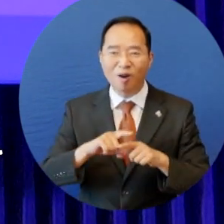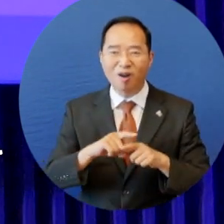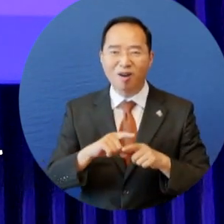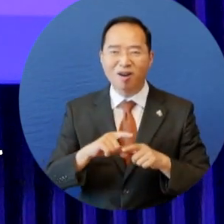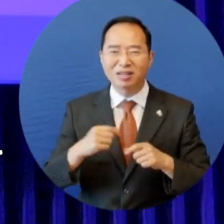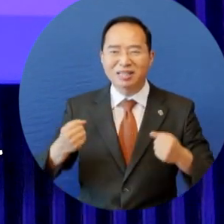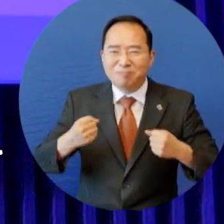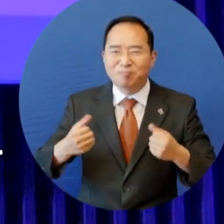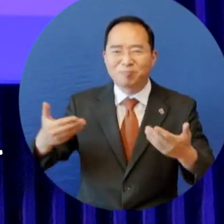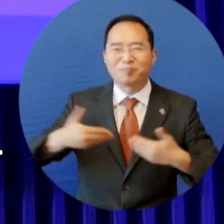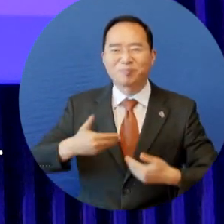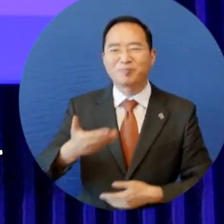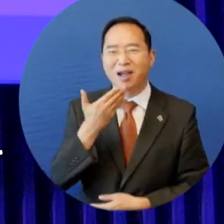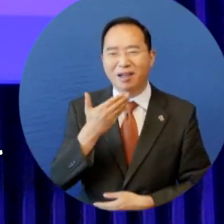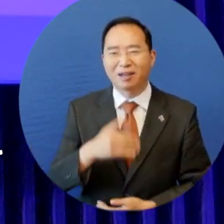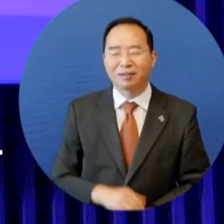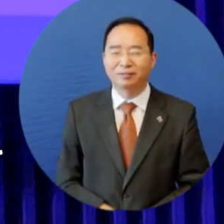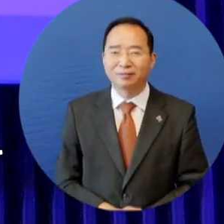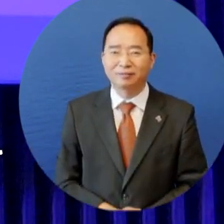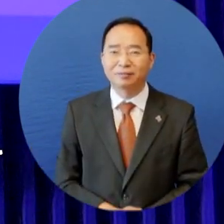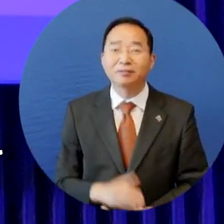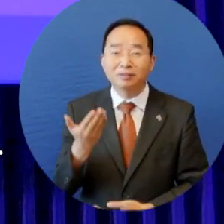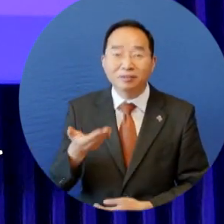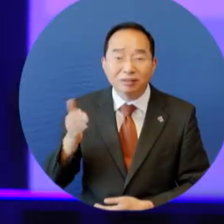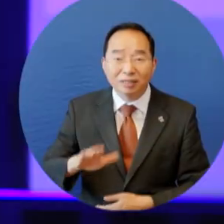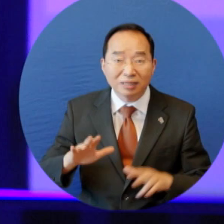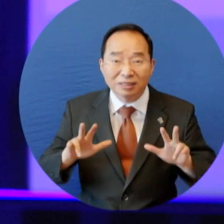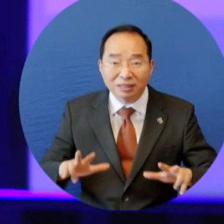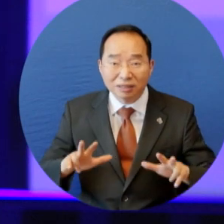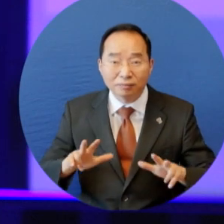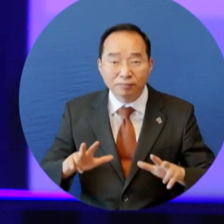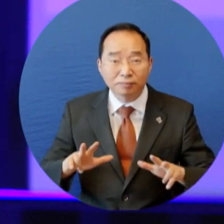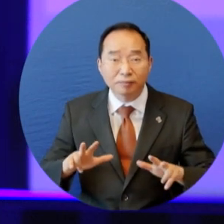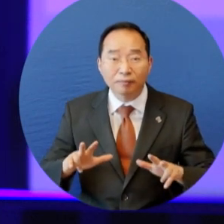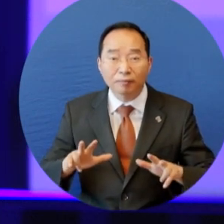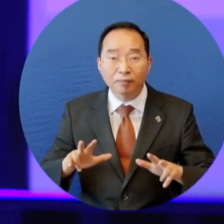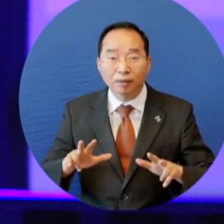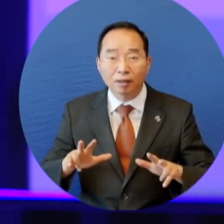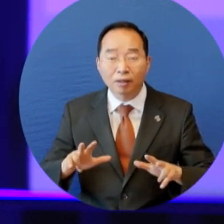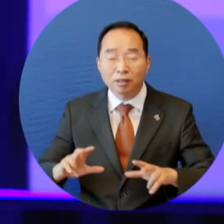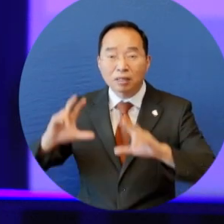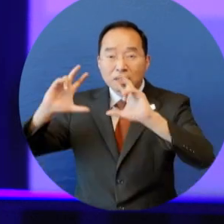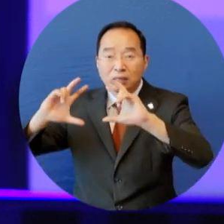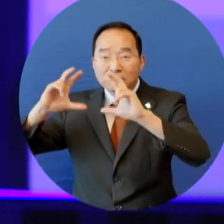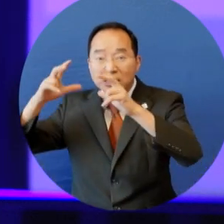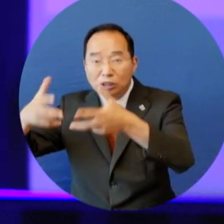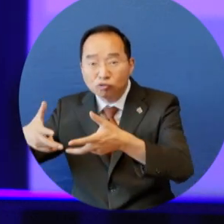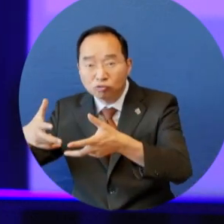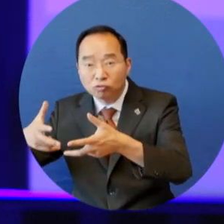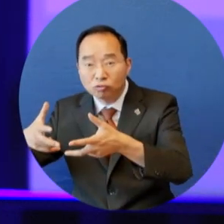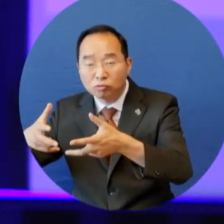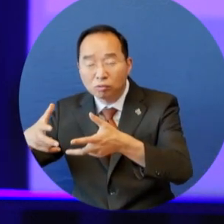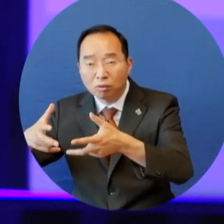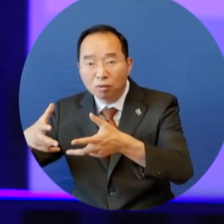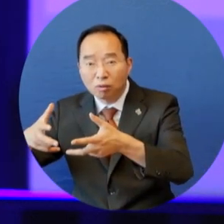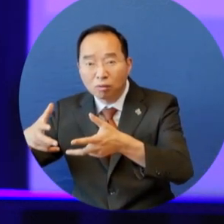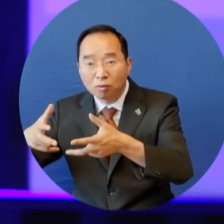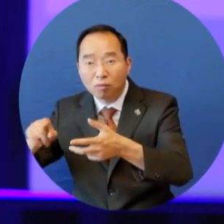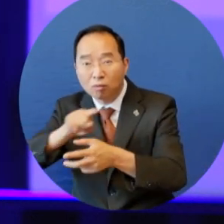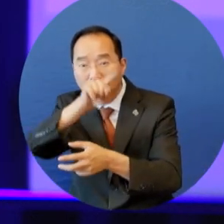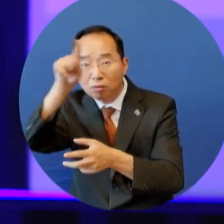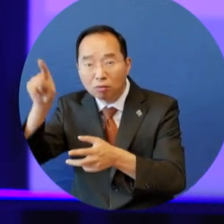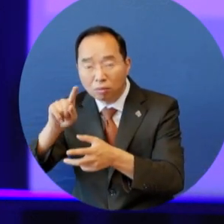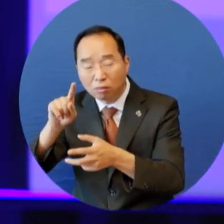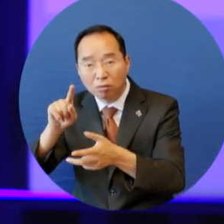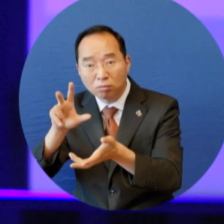우리를 더욱더 사랑해주는 에너지를 보내줬을 것입니다. 그러나 지금 우리 가이아의 상처받은 영혼이 우리